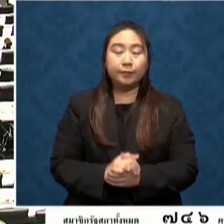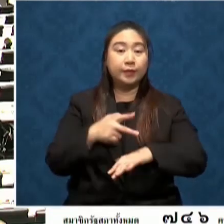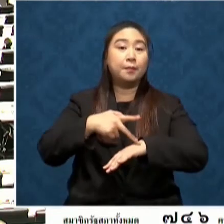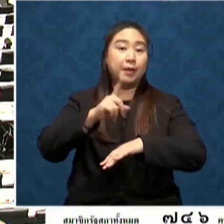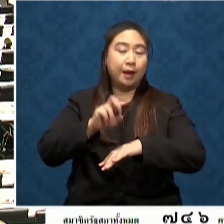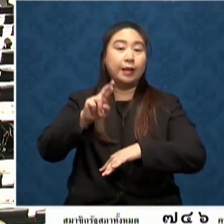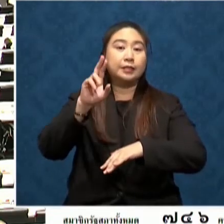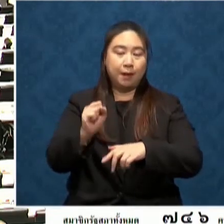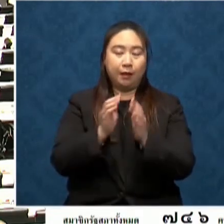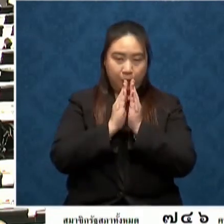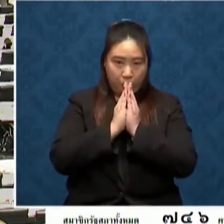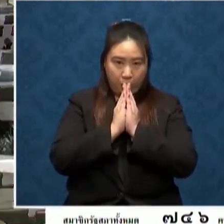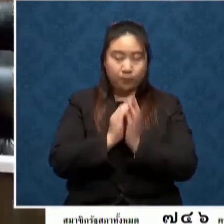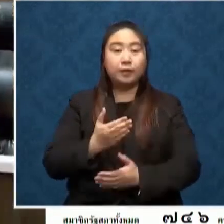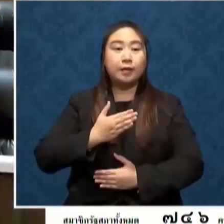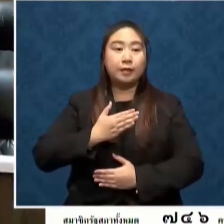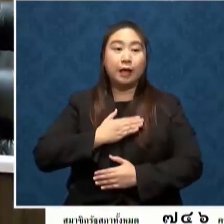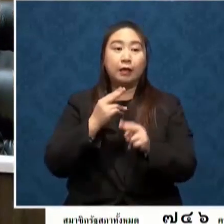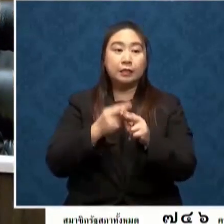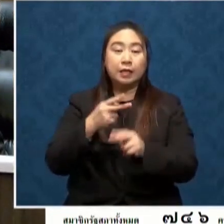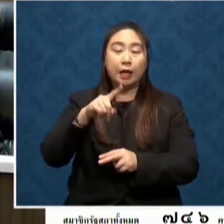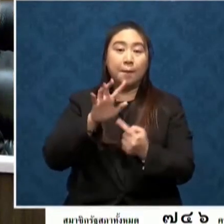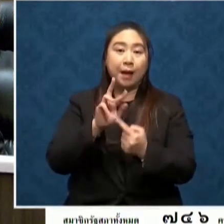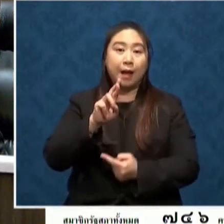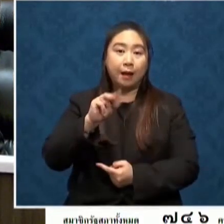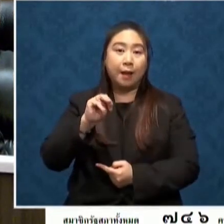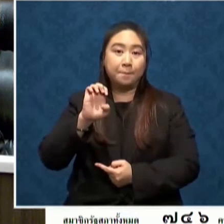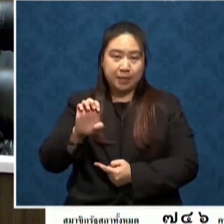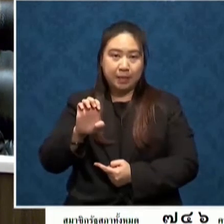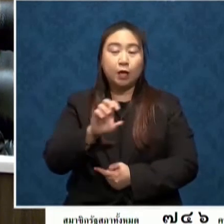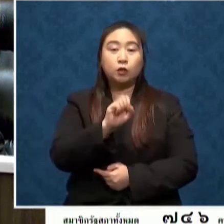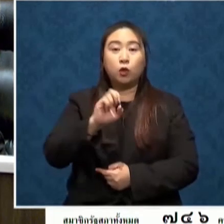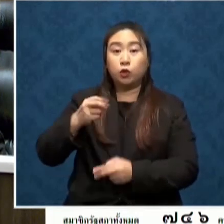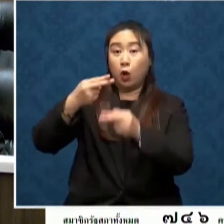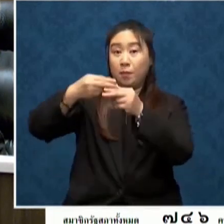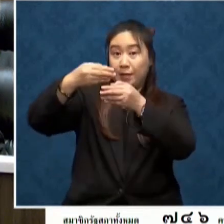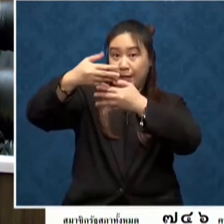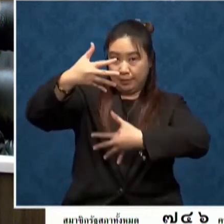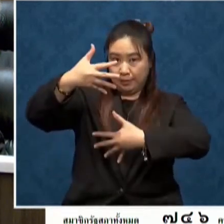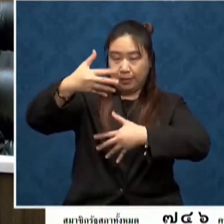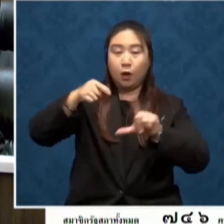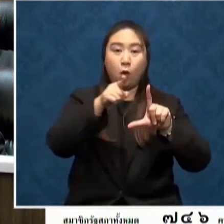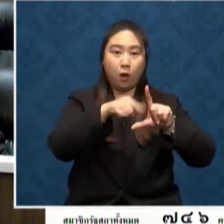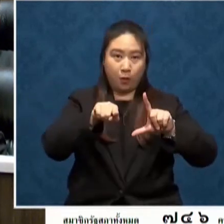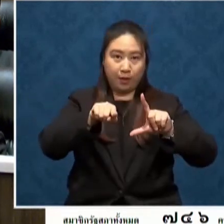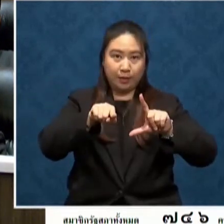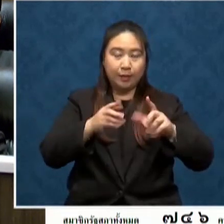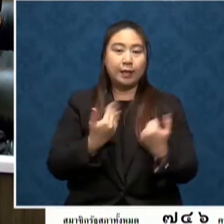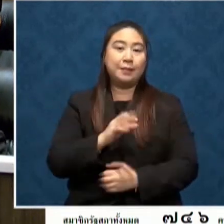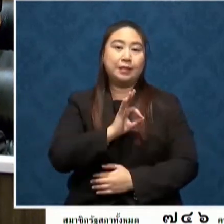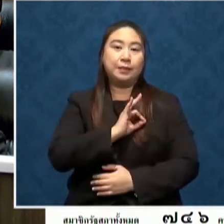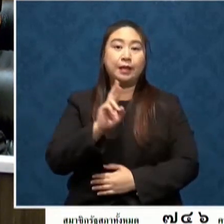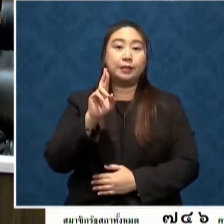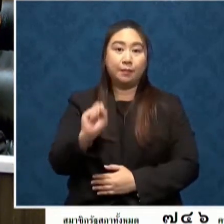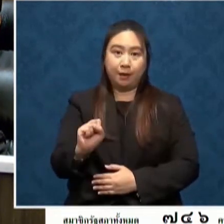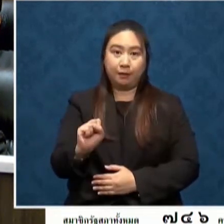เรีนท่านปราธารักษฐภาที่ขอรบ ดิฉัปารมีวัยจงเจริญผแทนและสะดอนแบบบญชียรัชื่อพักเก้าไกล ในธานะส